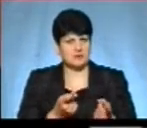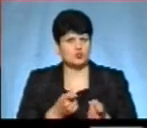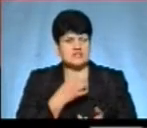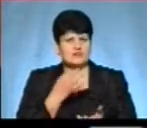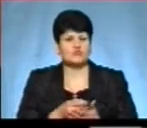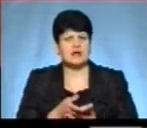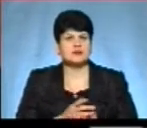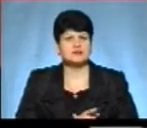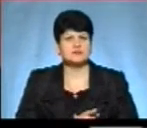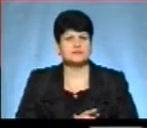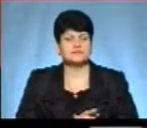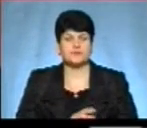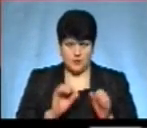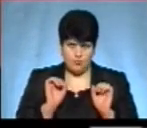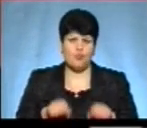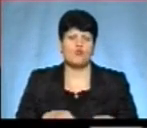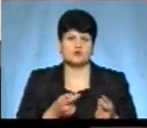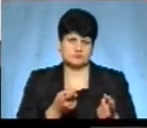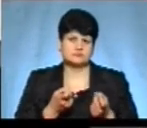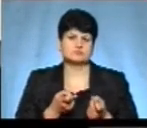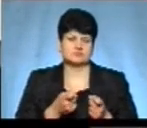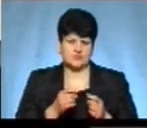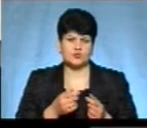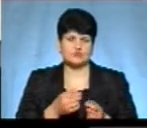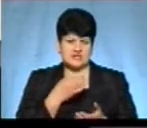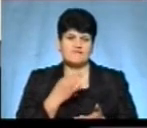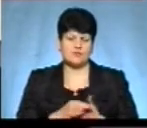такий вид діяльності? Можна притягнути до відповідальності, але